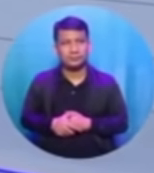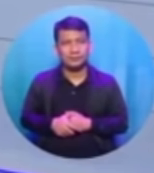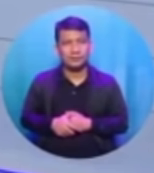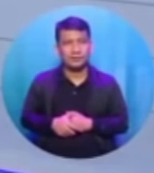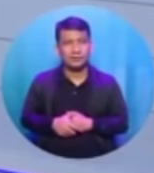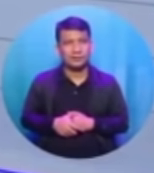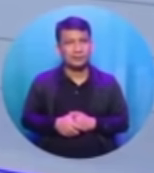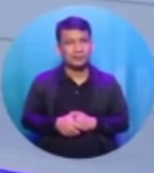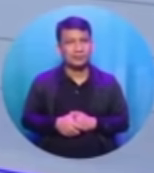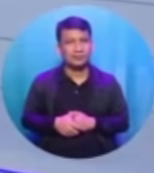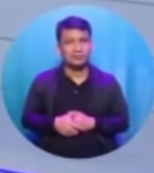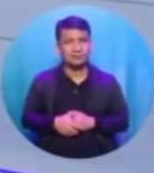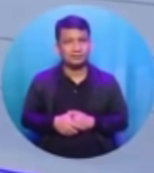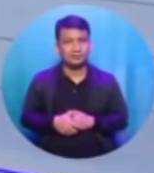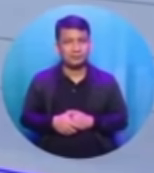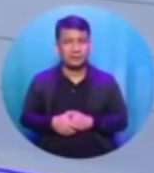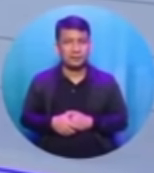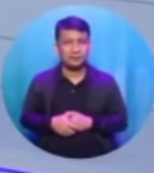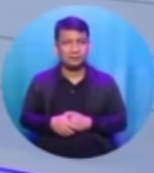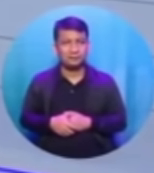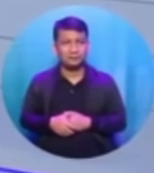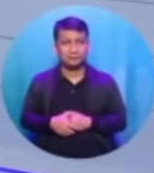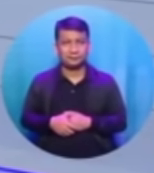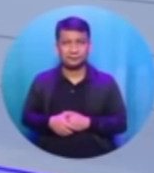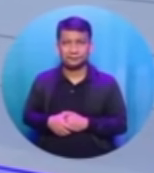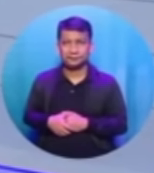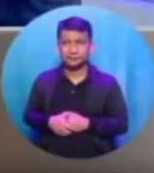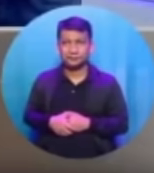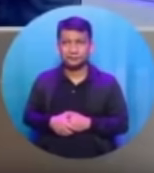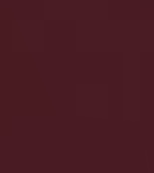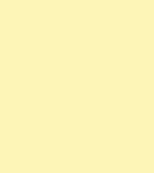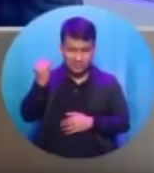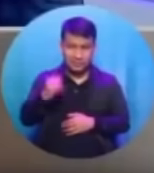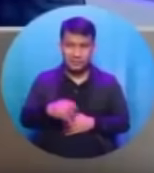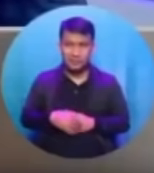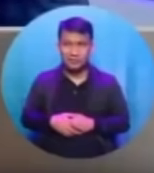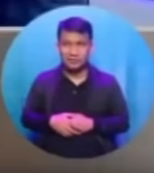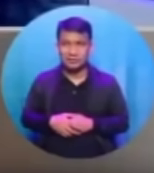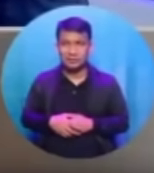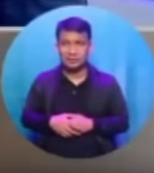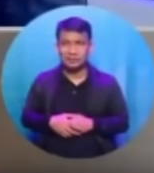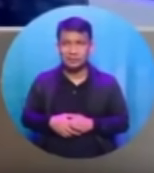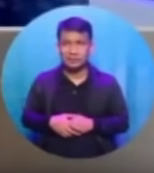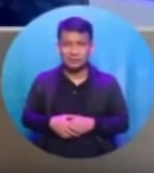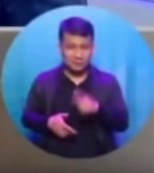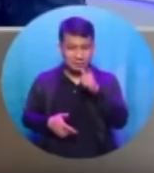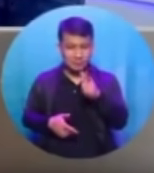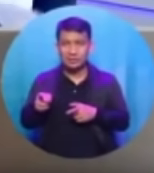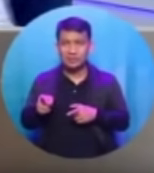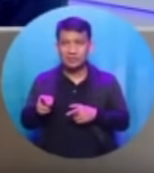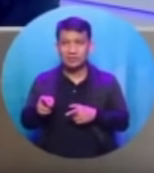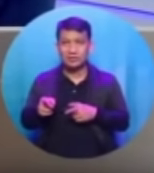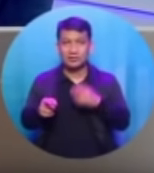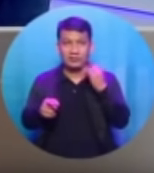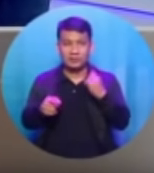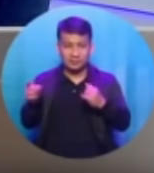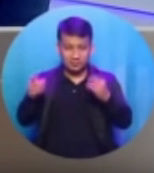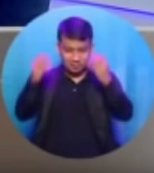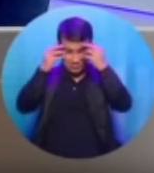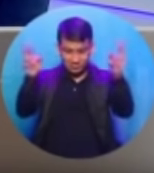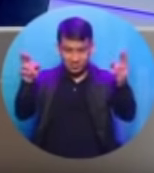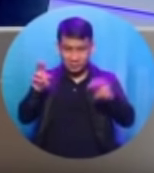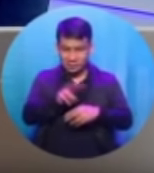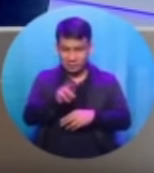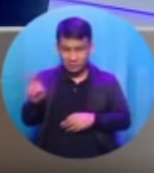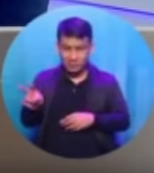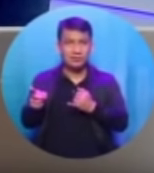Okay, thank you, Mayor. Okay, Sir Jesus. Oh, Napakaswerte nyo dahil yung mayor dyan